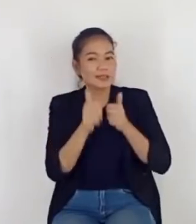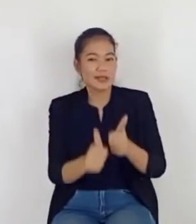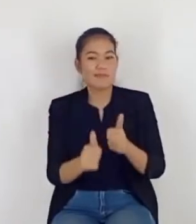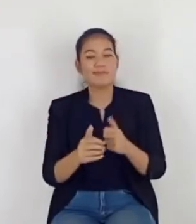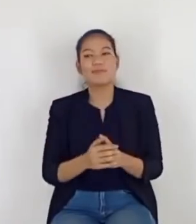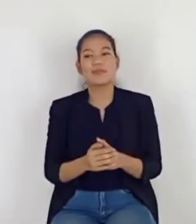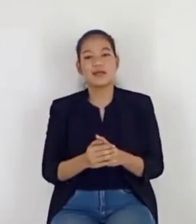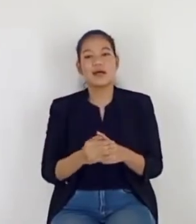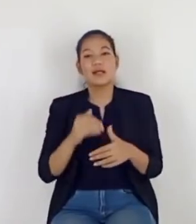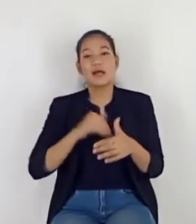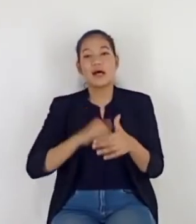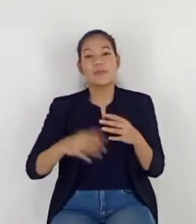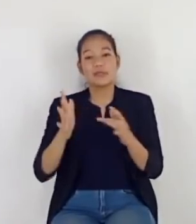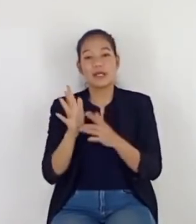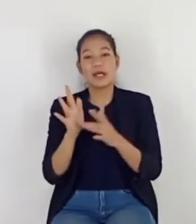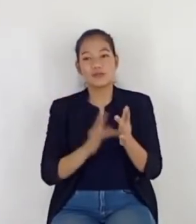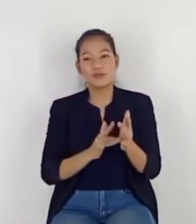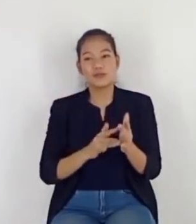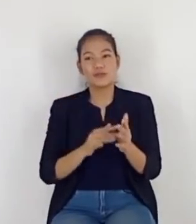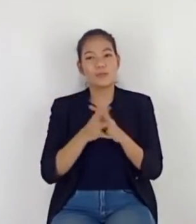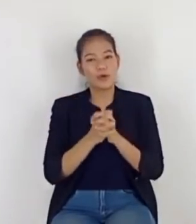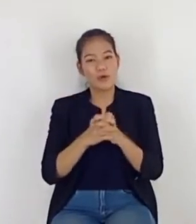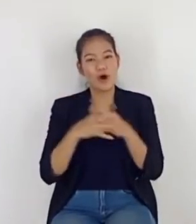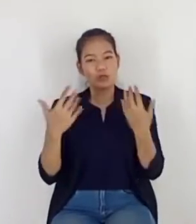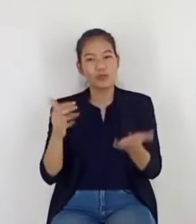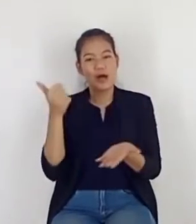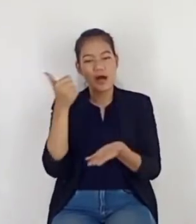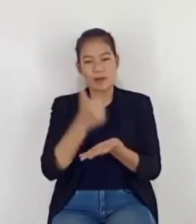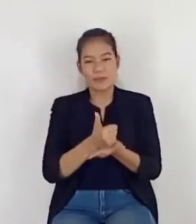Yesus kami telah berdoa. Amin.